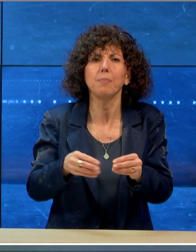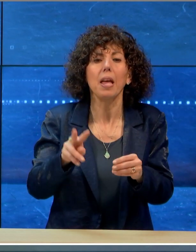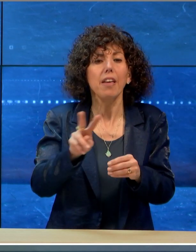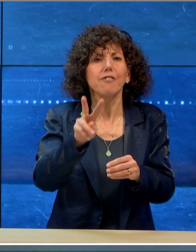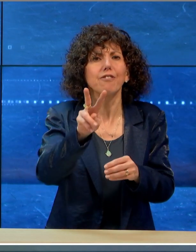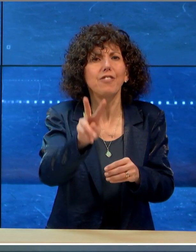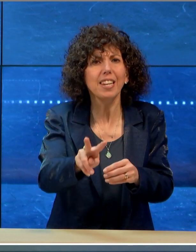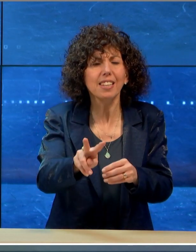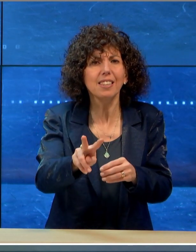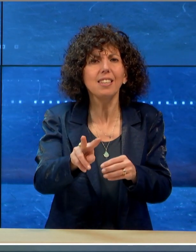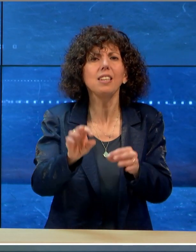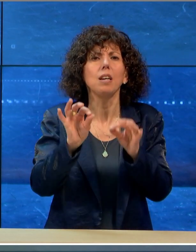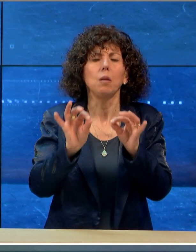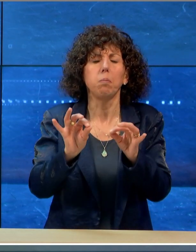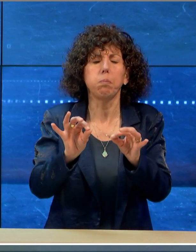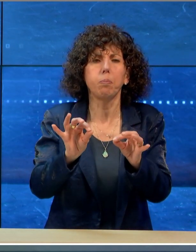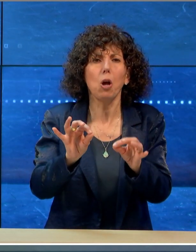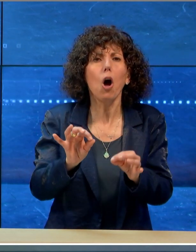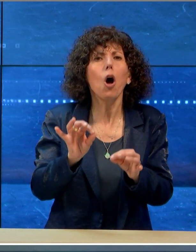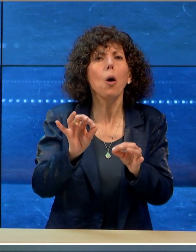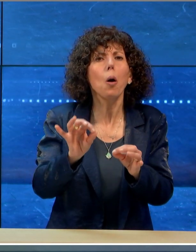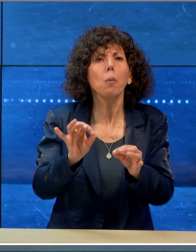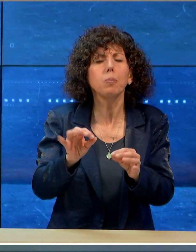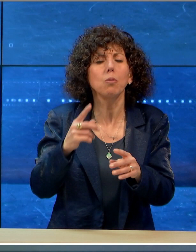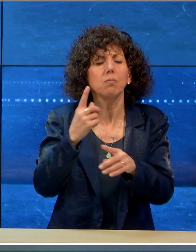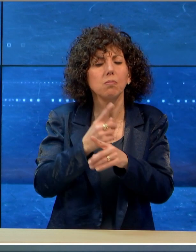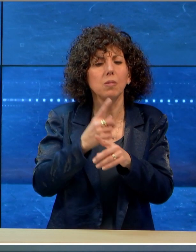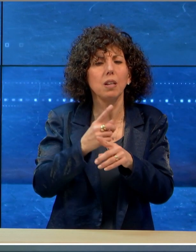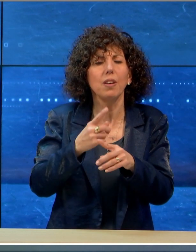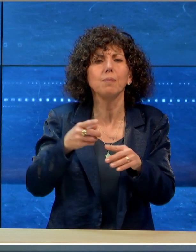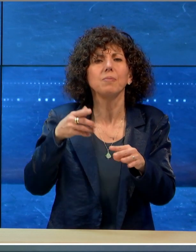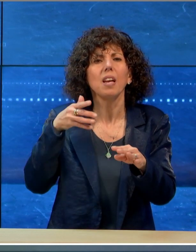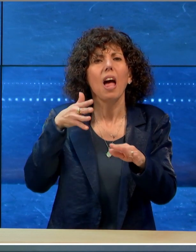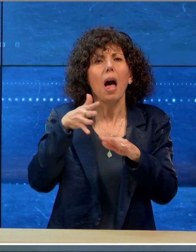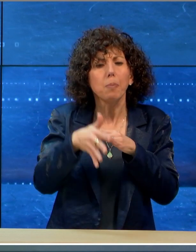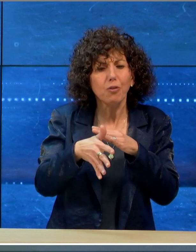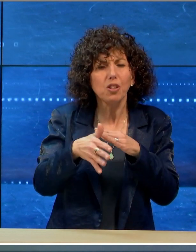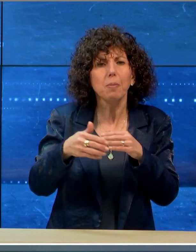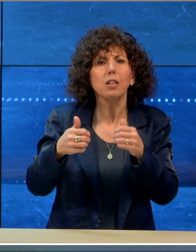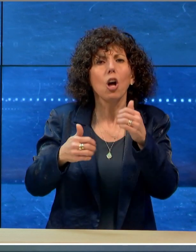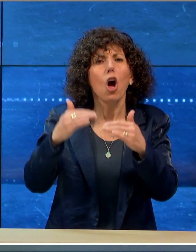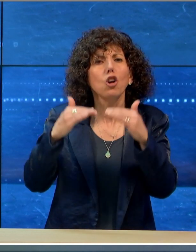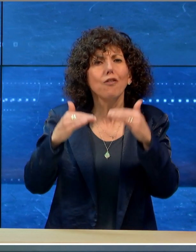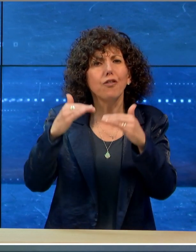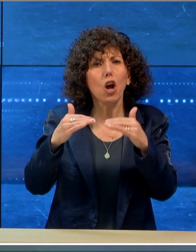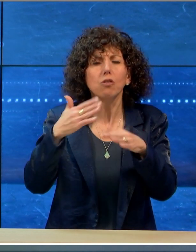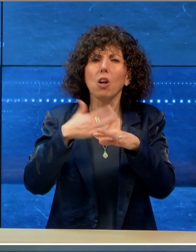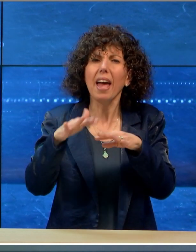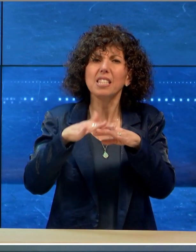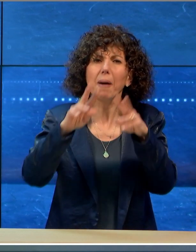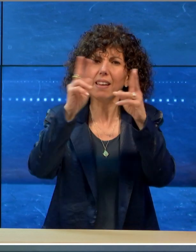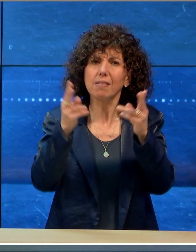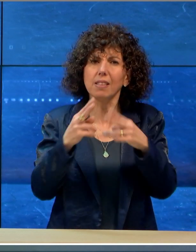venerdì giornata dedicata all'approfondimento e al confronto tra esperti